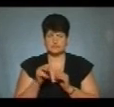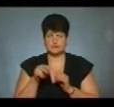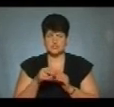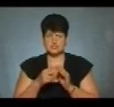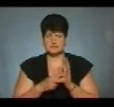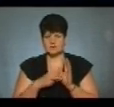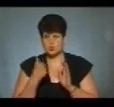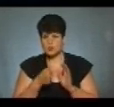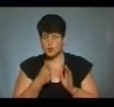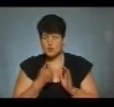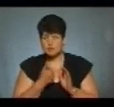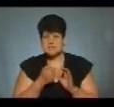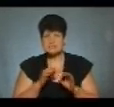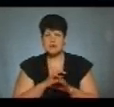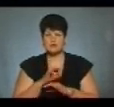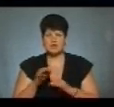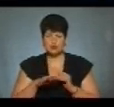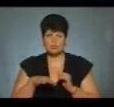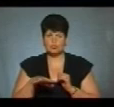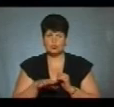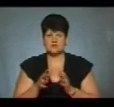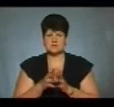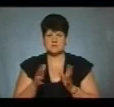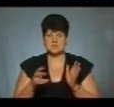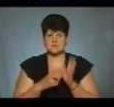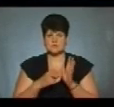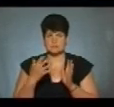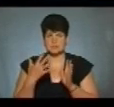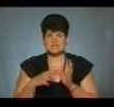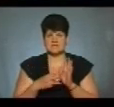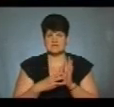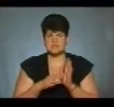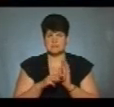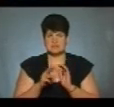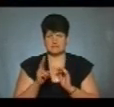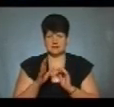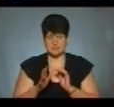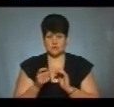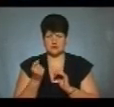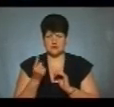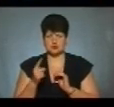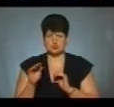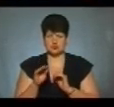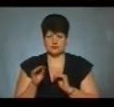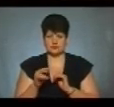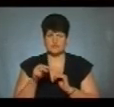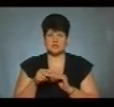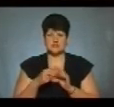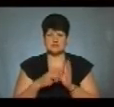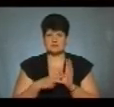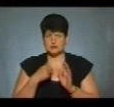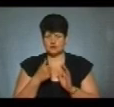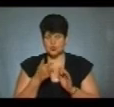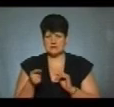жовтня 2017 року. За проектом площа забудови понад 758 метрів квадратних. 11 жовтня 2017